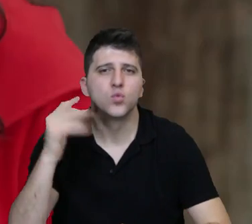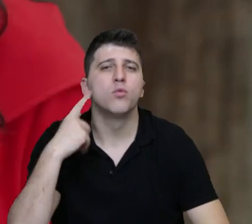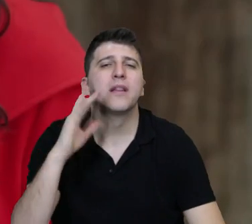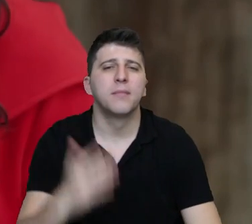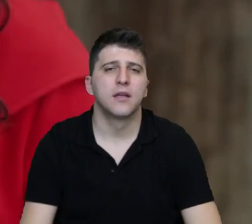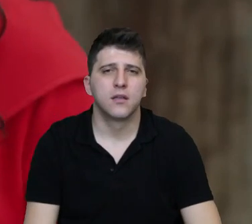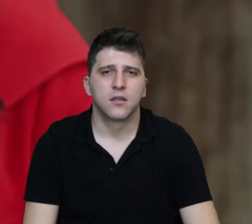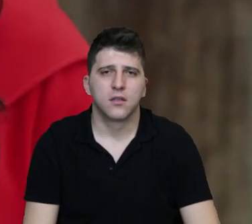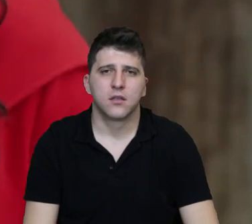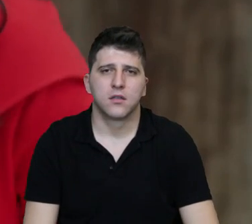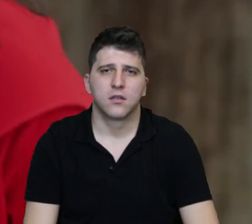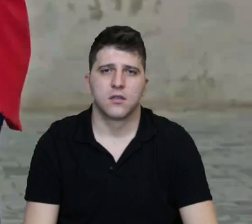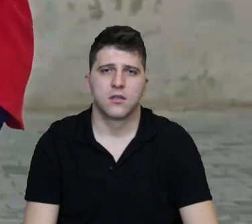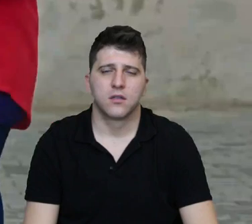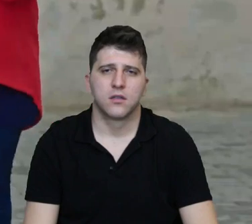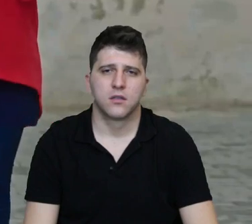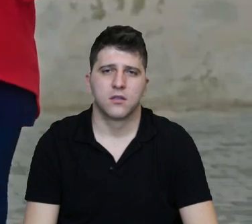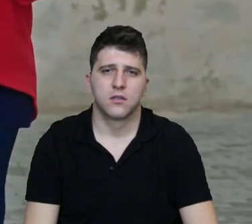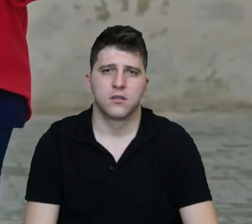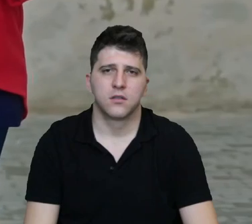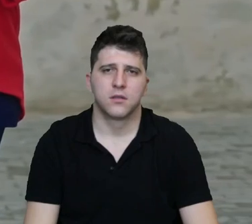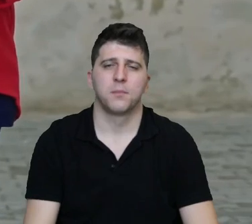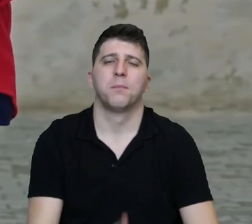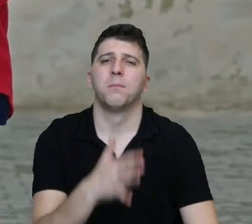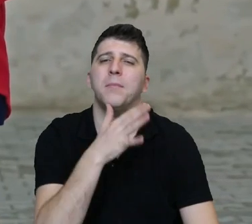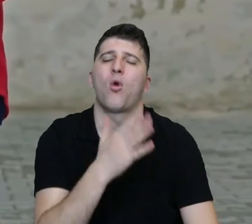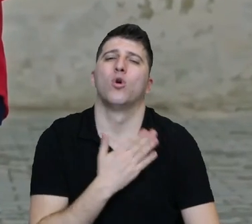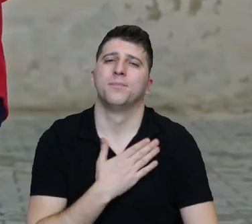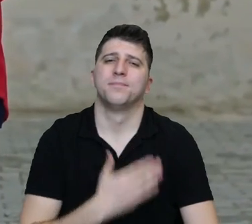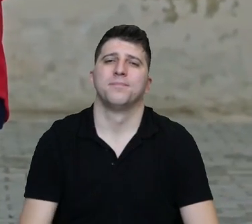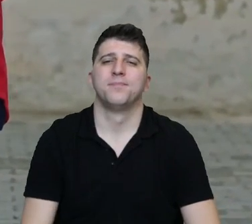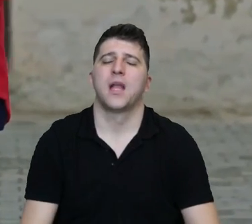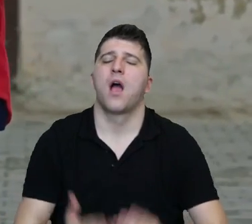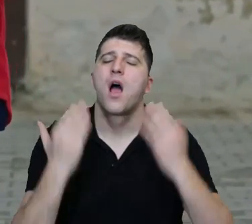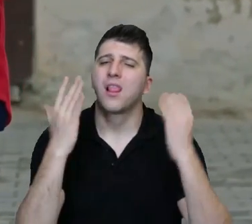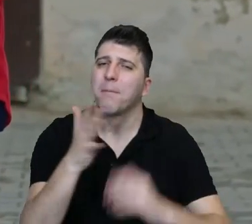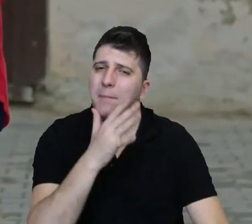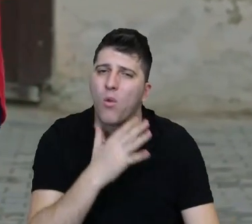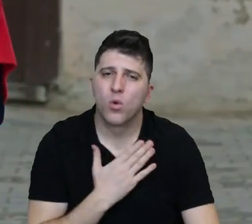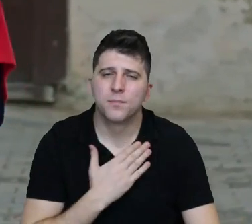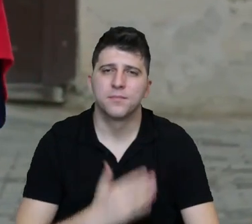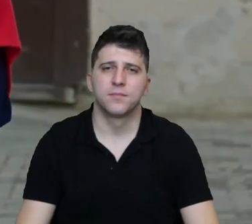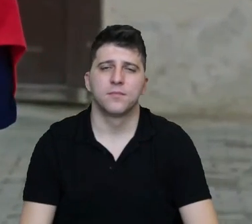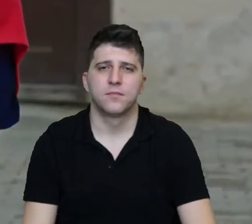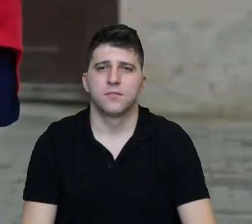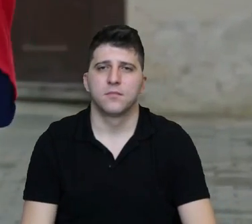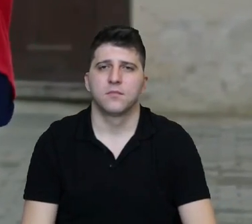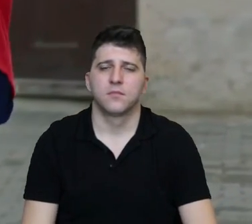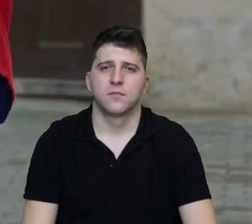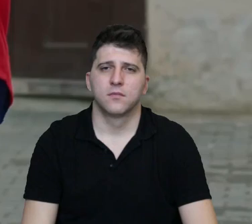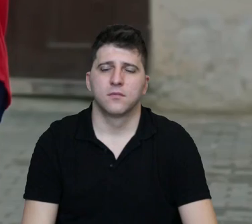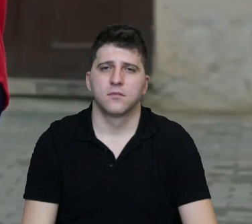mı? Ay biliyordum. Allah'ım biliyordum.